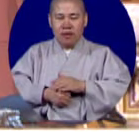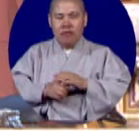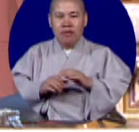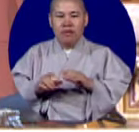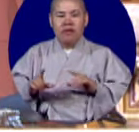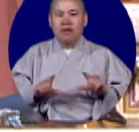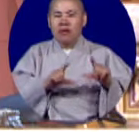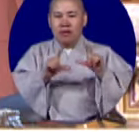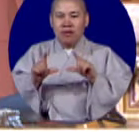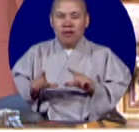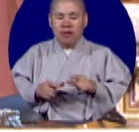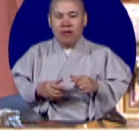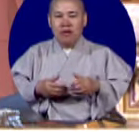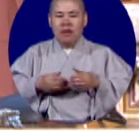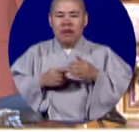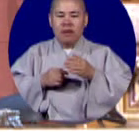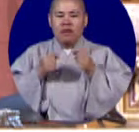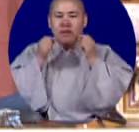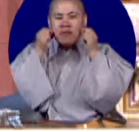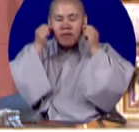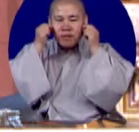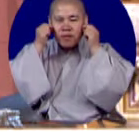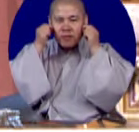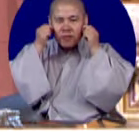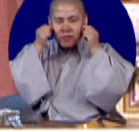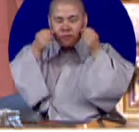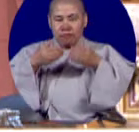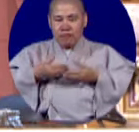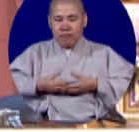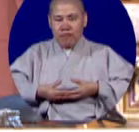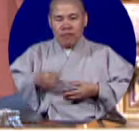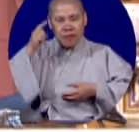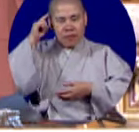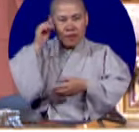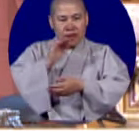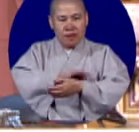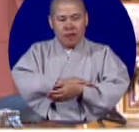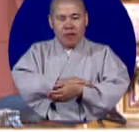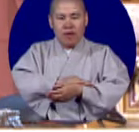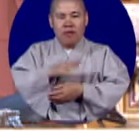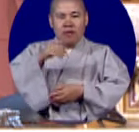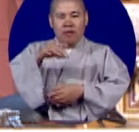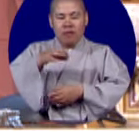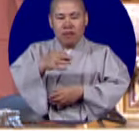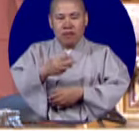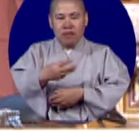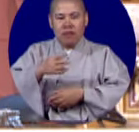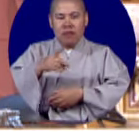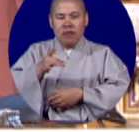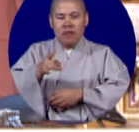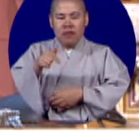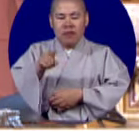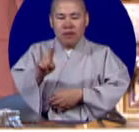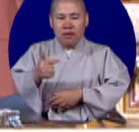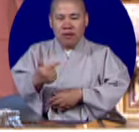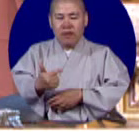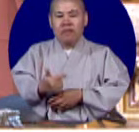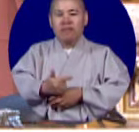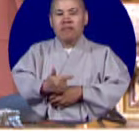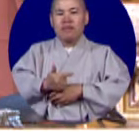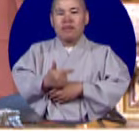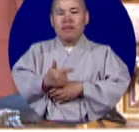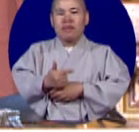또 정진, 선정, 지혜는 출세간에 머무르는 건데, 이거 다 한꺼번에 하니까 부주